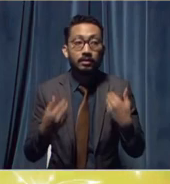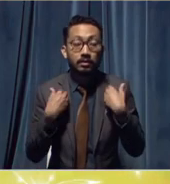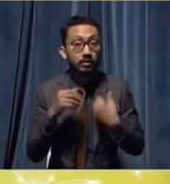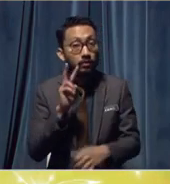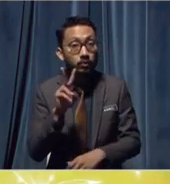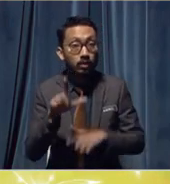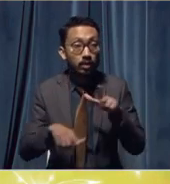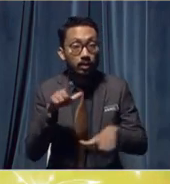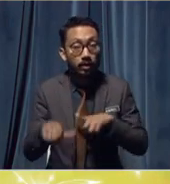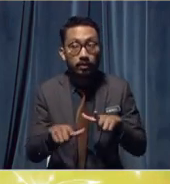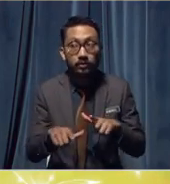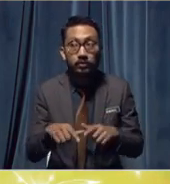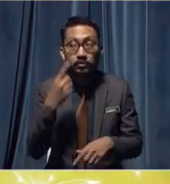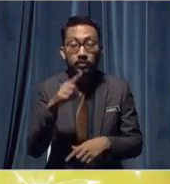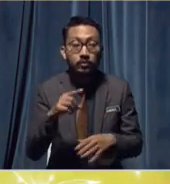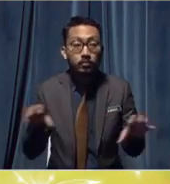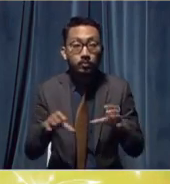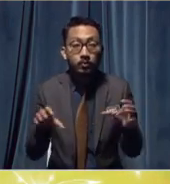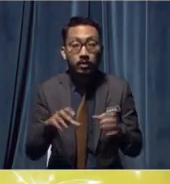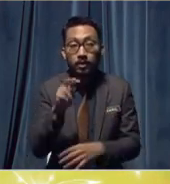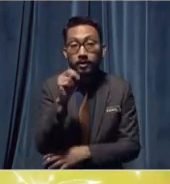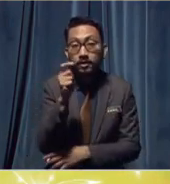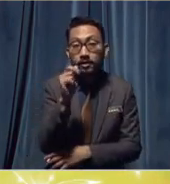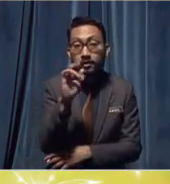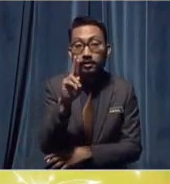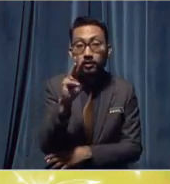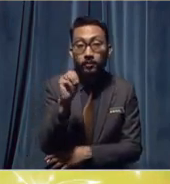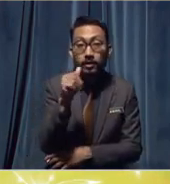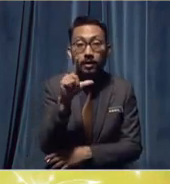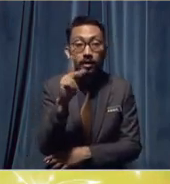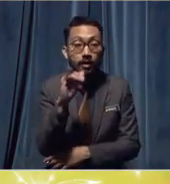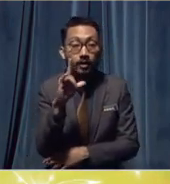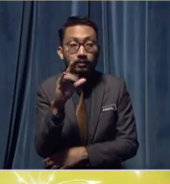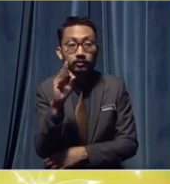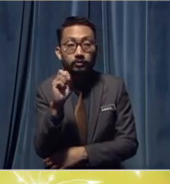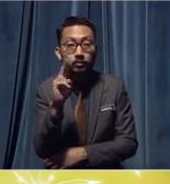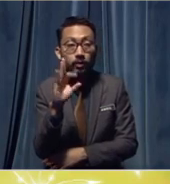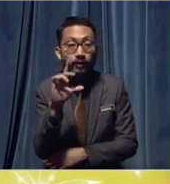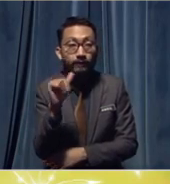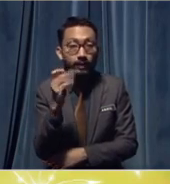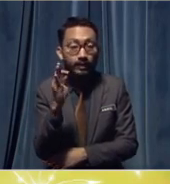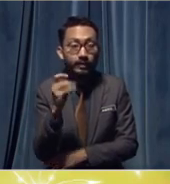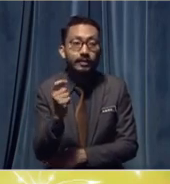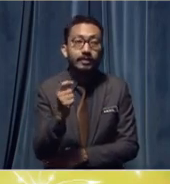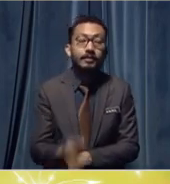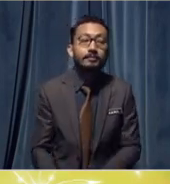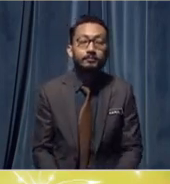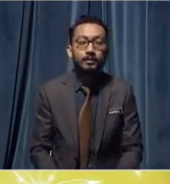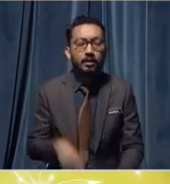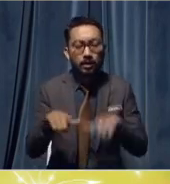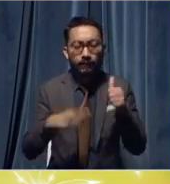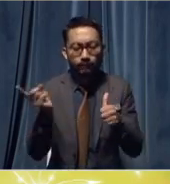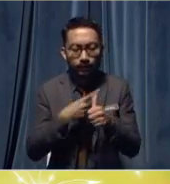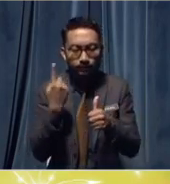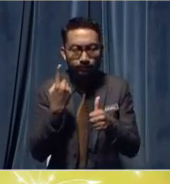Murid-murid, terdapat dua langkah untuk menghasilkan natrium alkil sulfat.